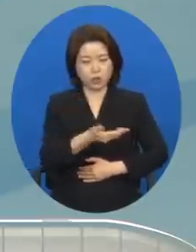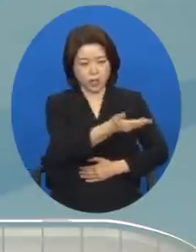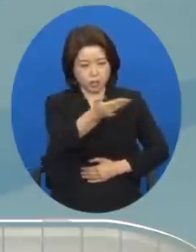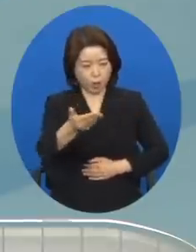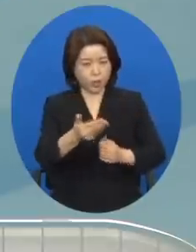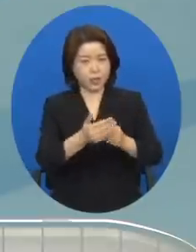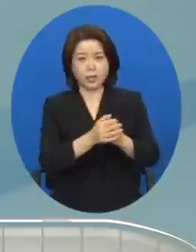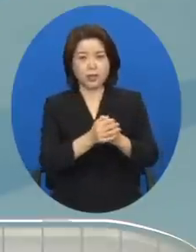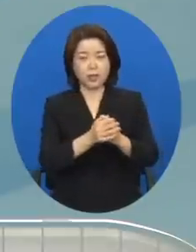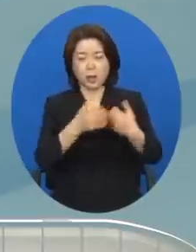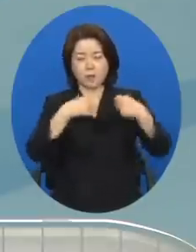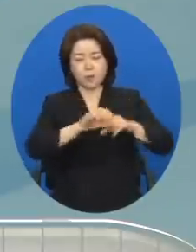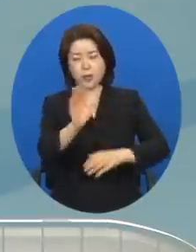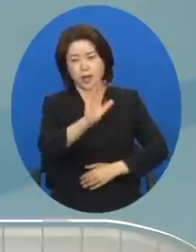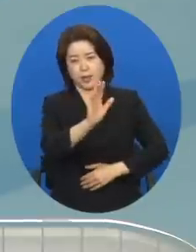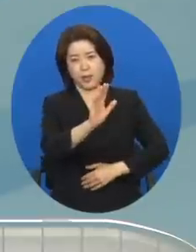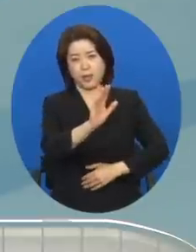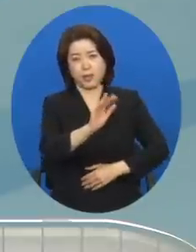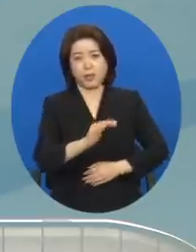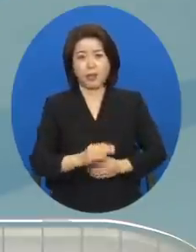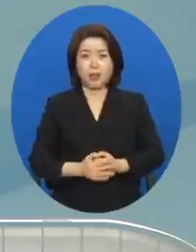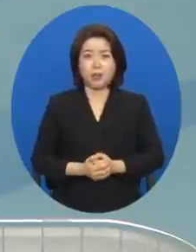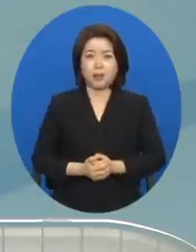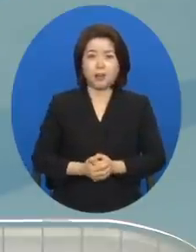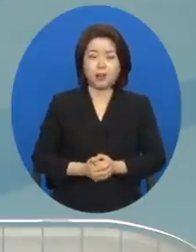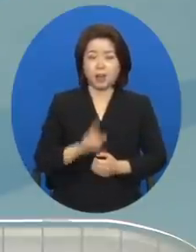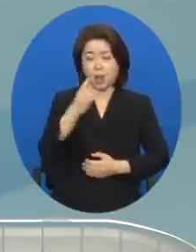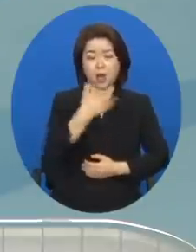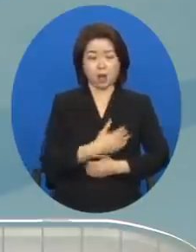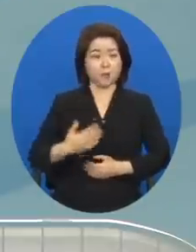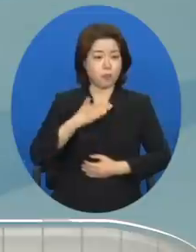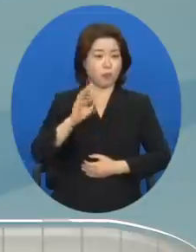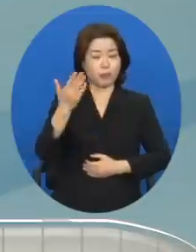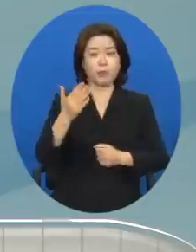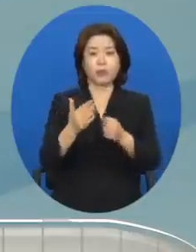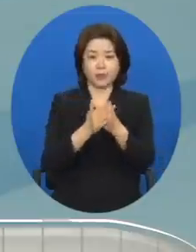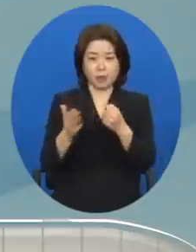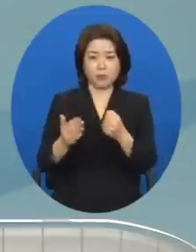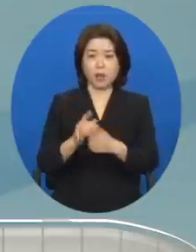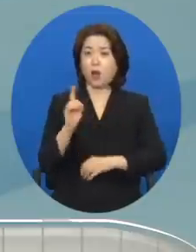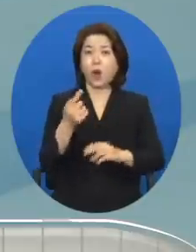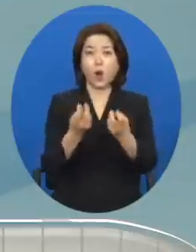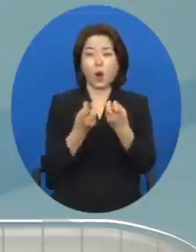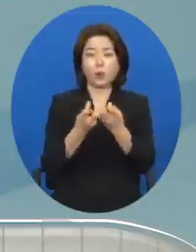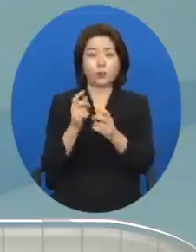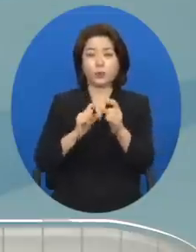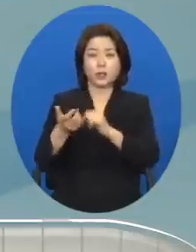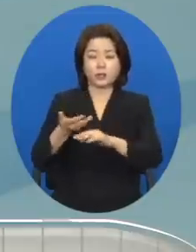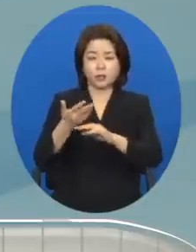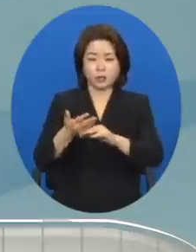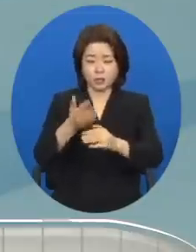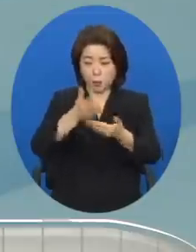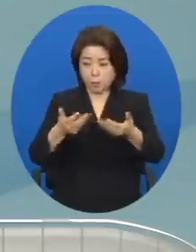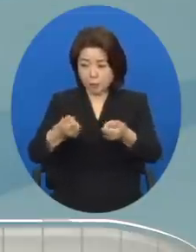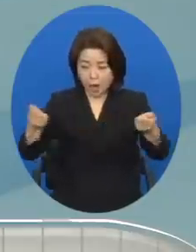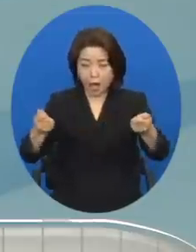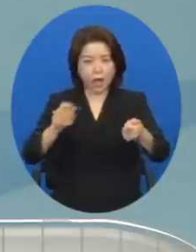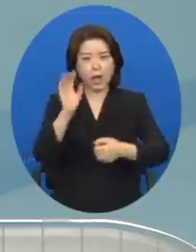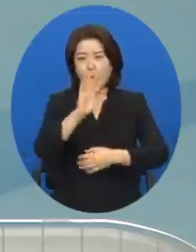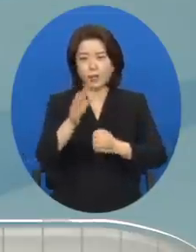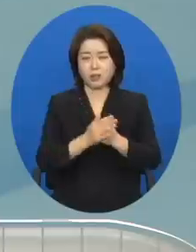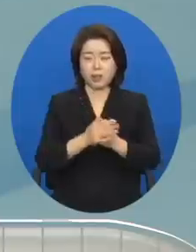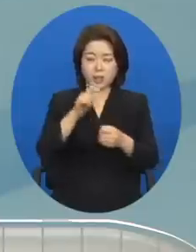너희들을 포기하지 않는다. 한 몸이 되신 거예요. 어떻게 더 이상 갈라놓을 수 있어요?